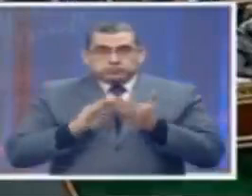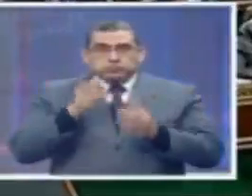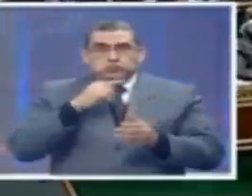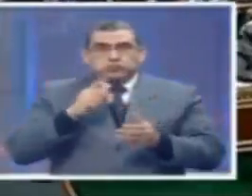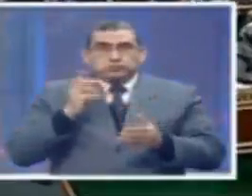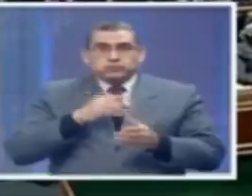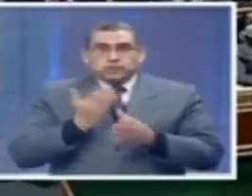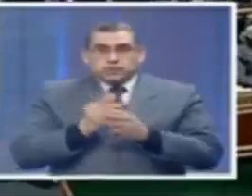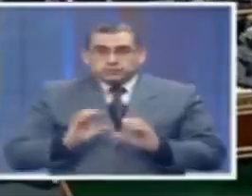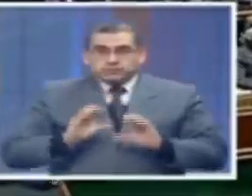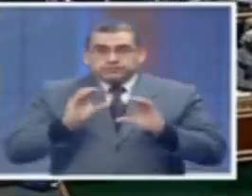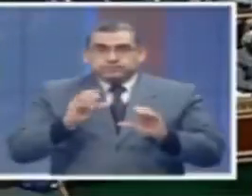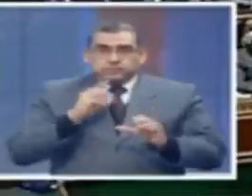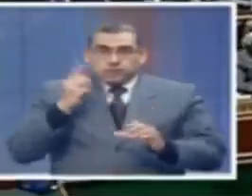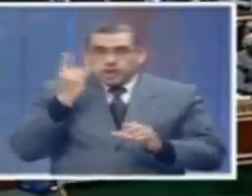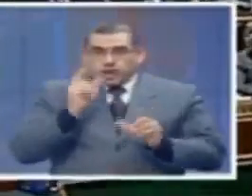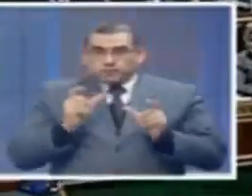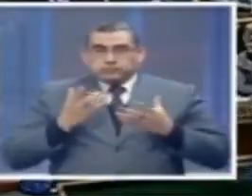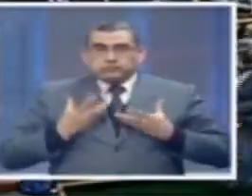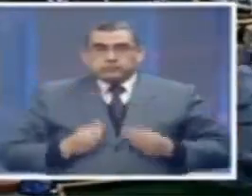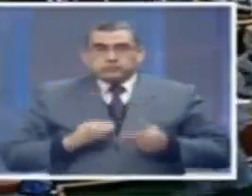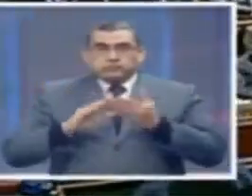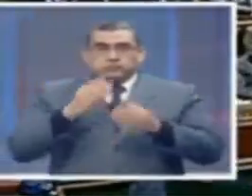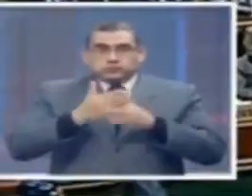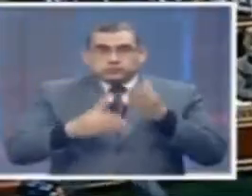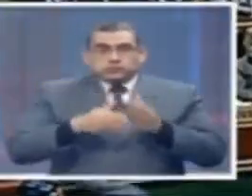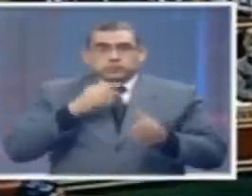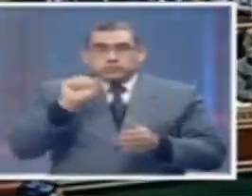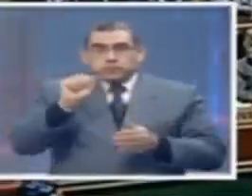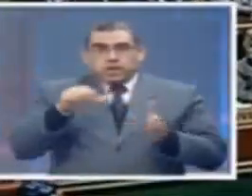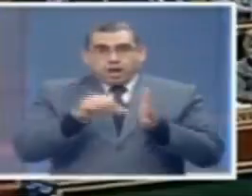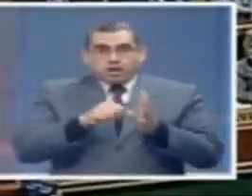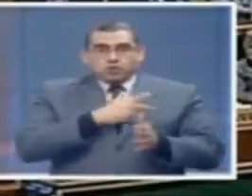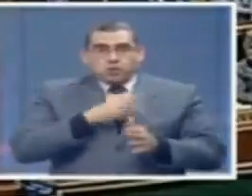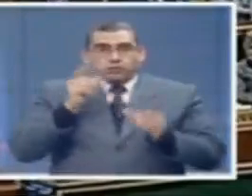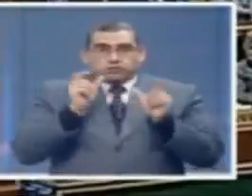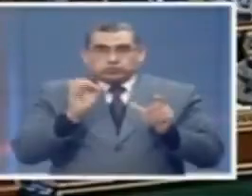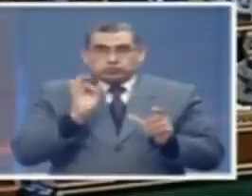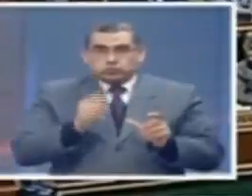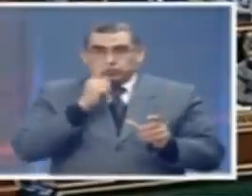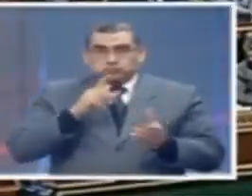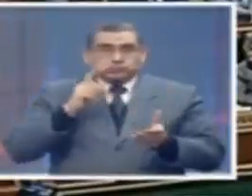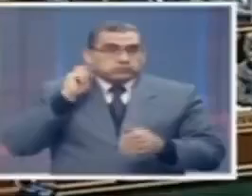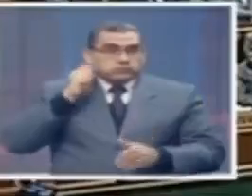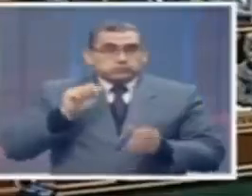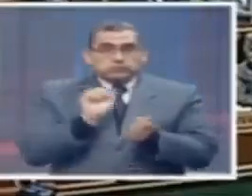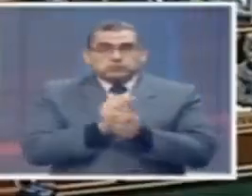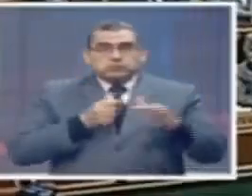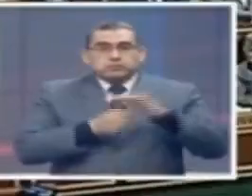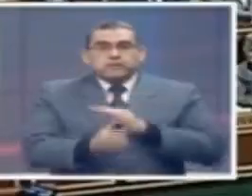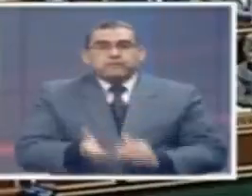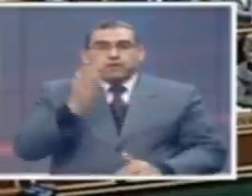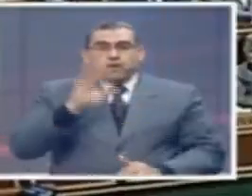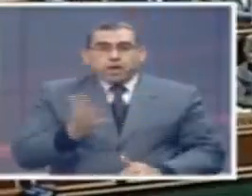الإرهاب والتمويل وحفظ الأمن وحماية الممتلكات العامة والخاصة، ويعاقب بالسجن كل